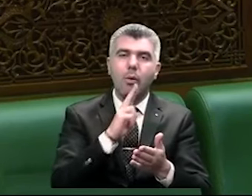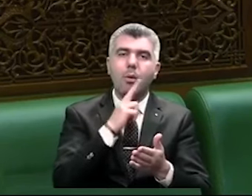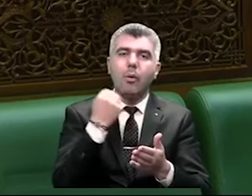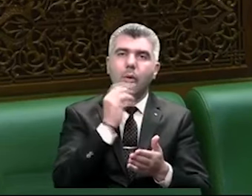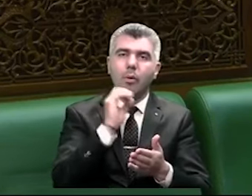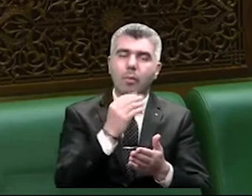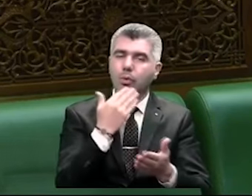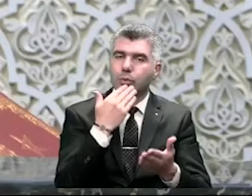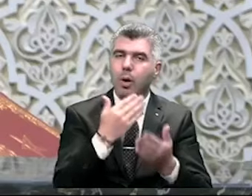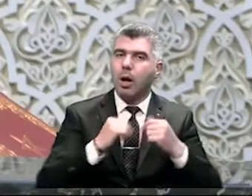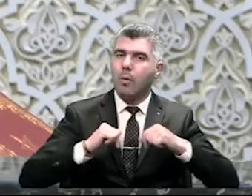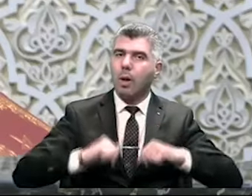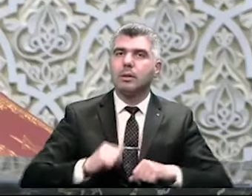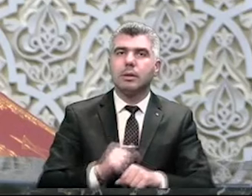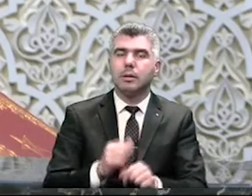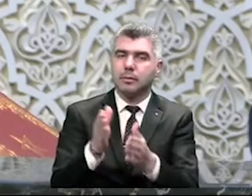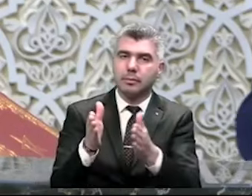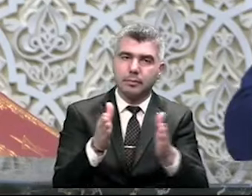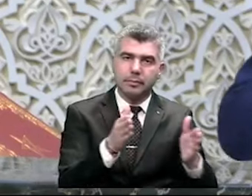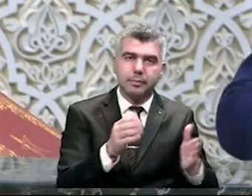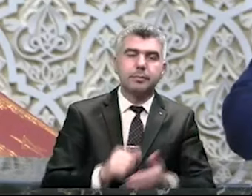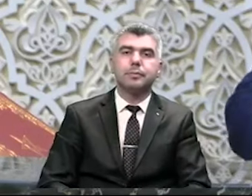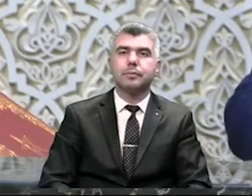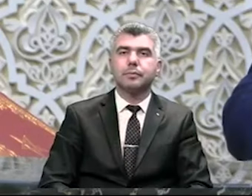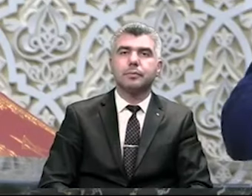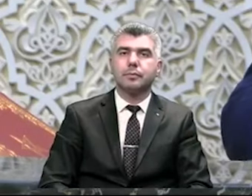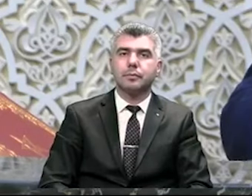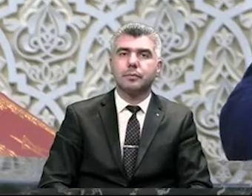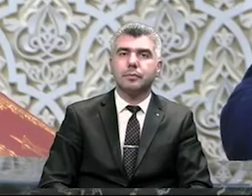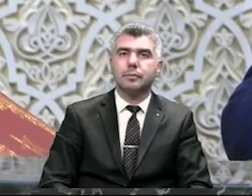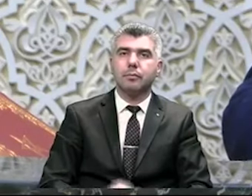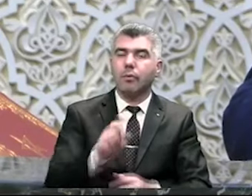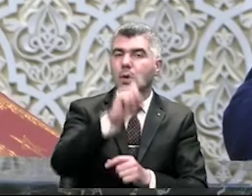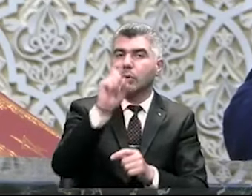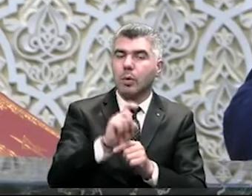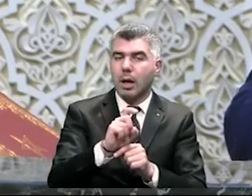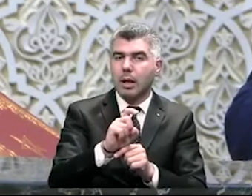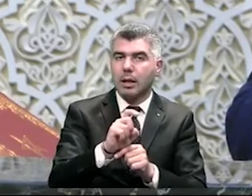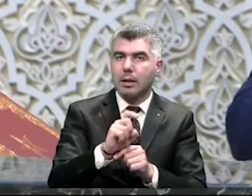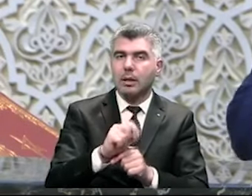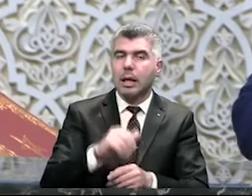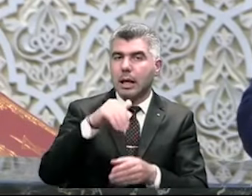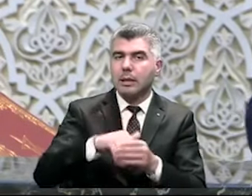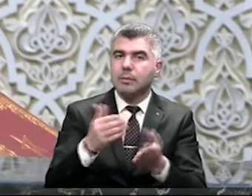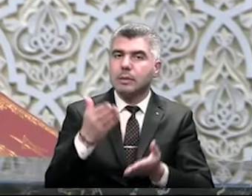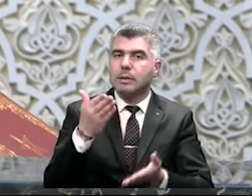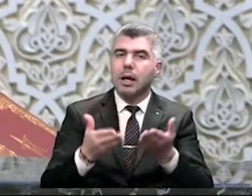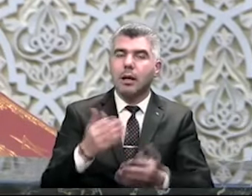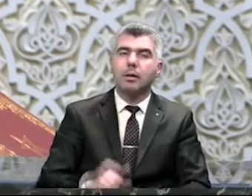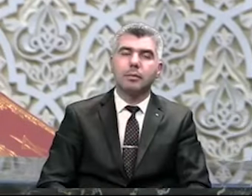الدوله شكرا سيد الوزير شكرا سيد الرئيس المحترم اذا التعقيب الموالي للفريق الاستقلالي السي